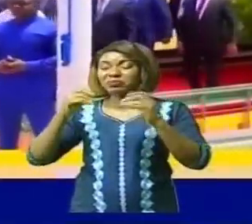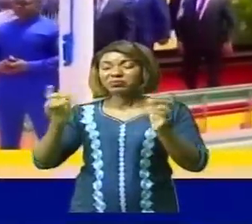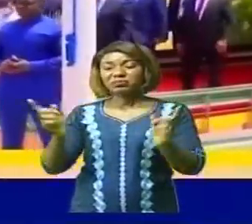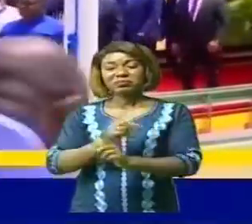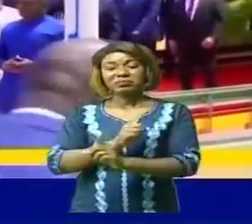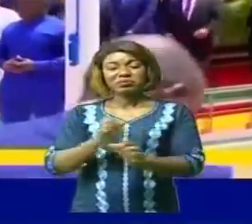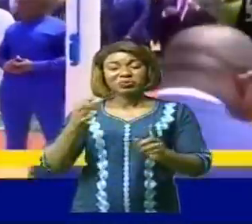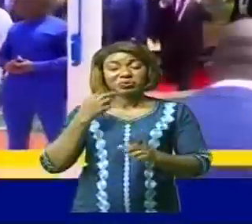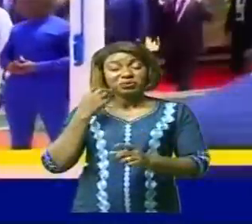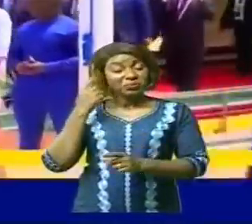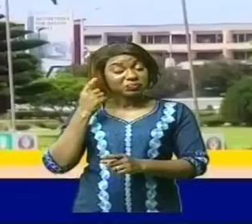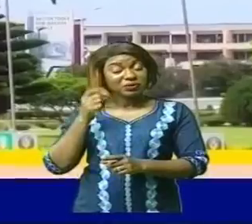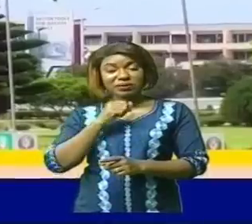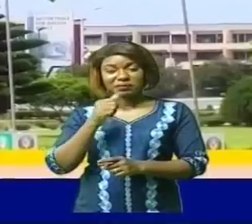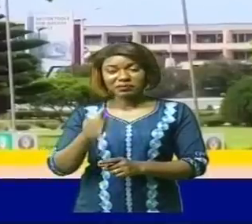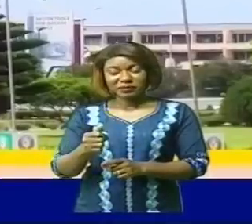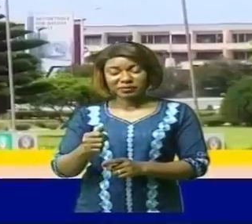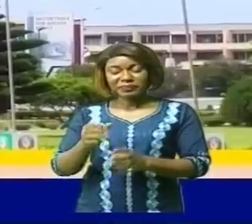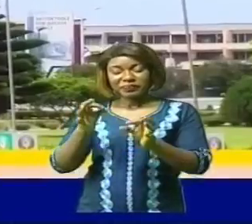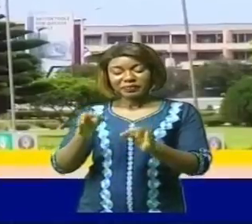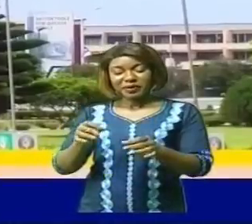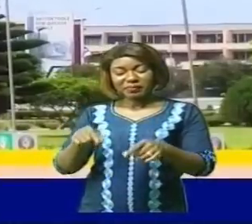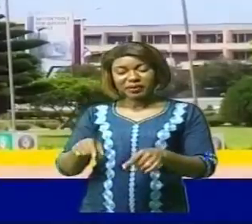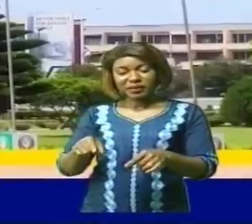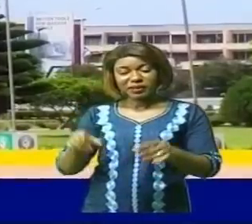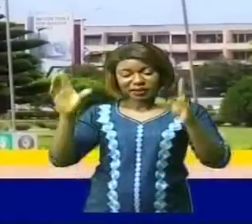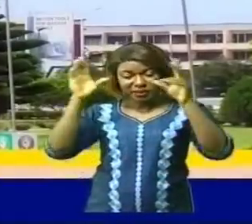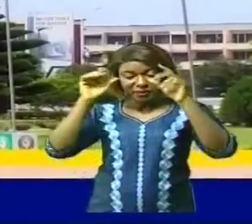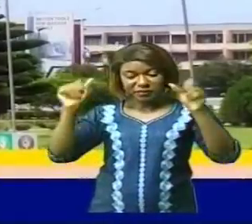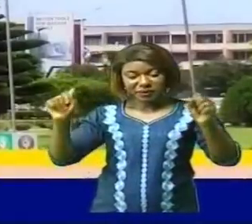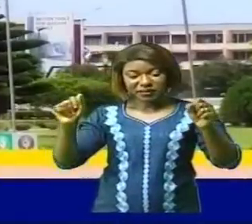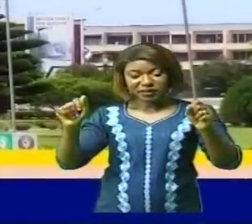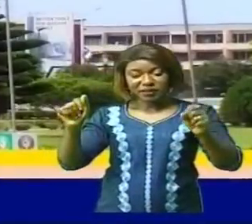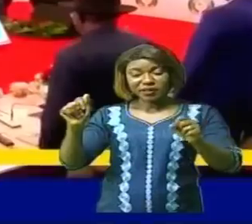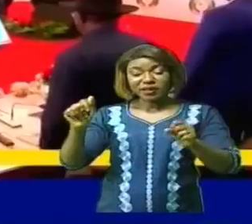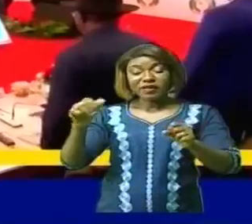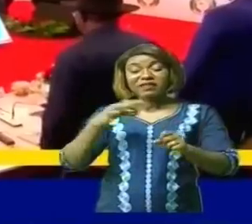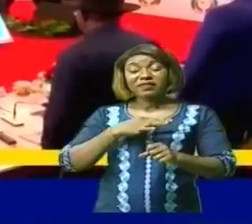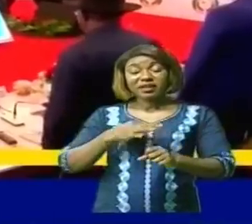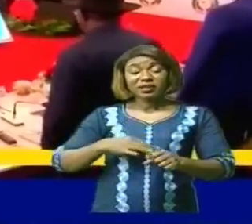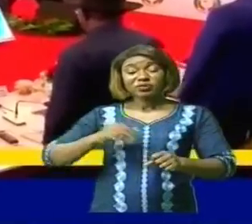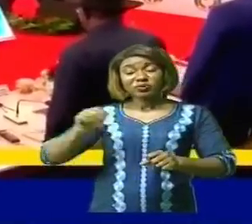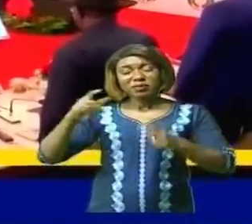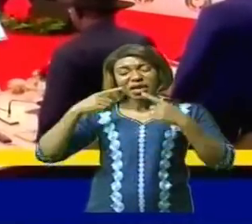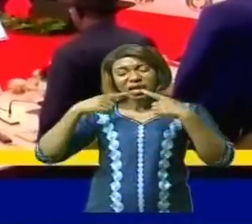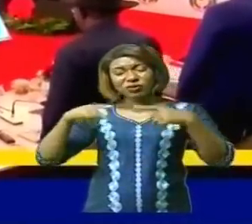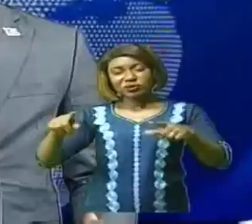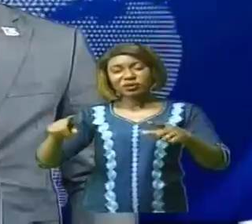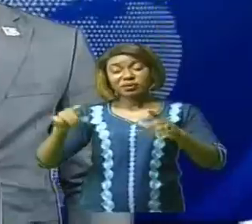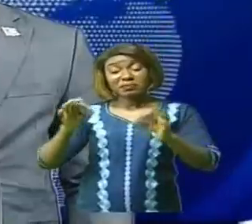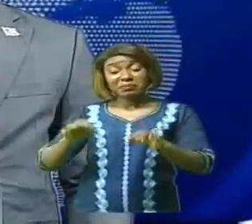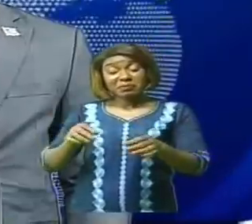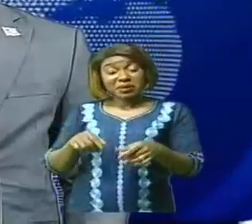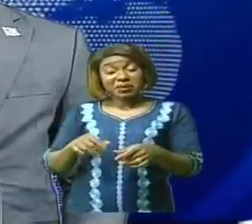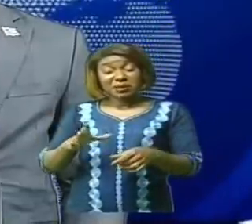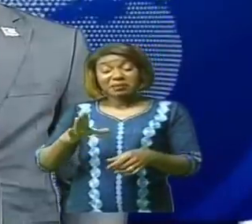le 29 mars, officiellement par le président Félix Tshisekedi Tshilombo. Malheureusement, le 25 mai, nous